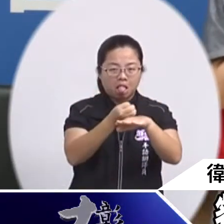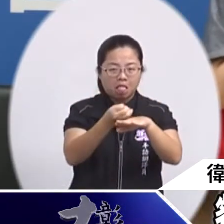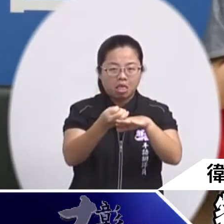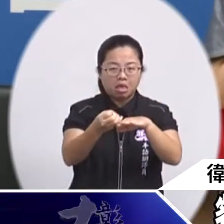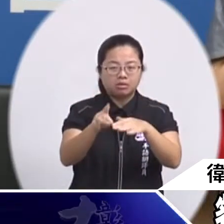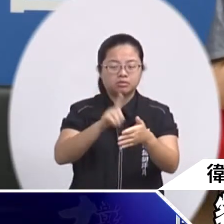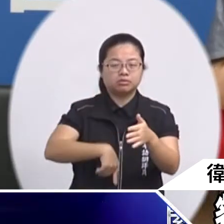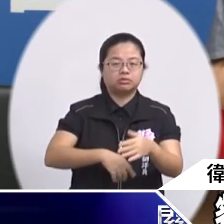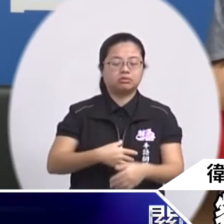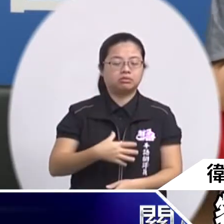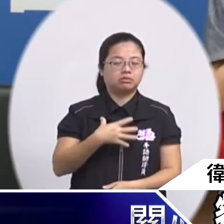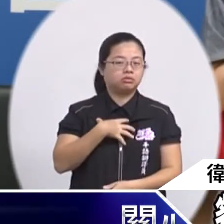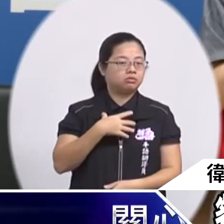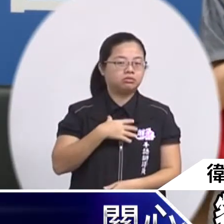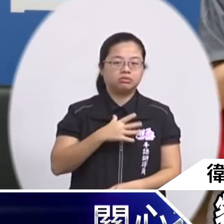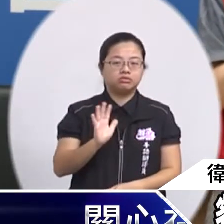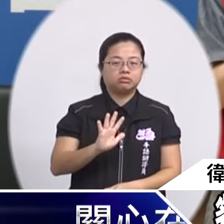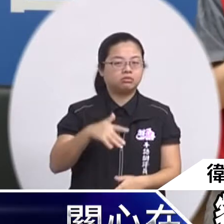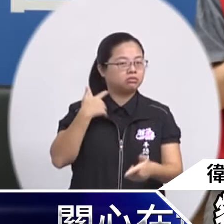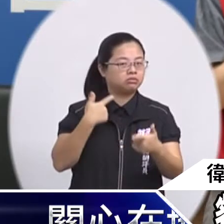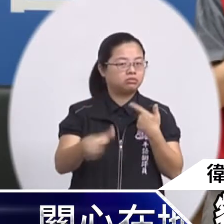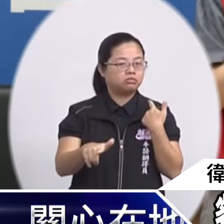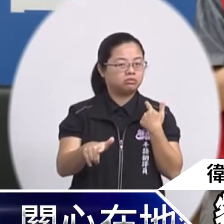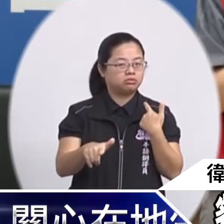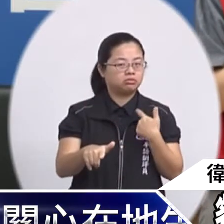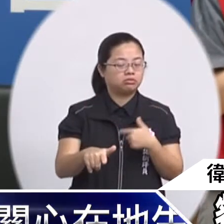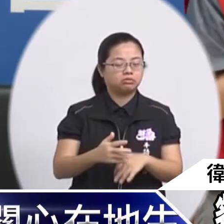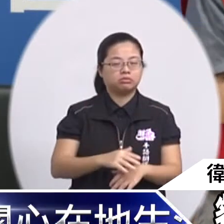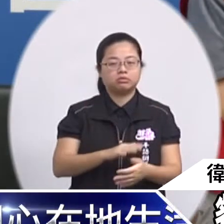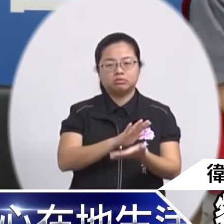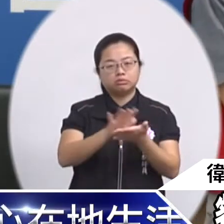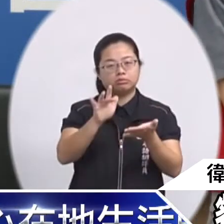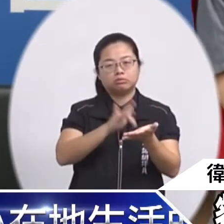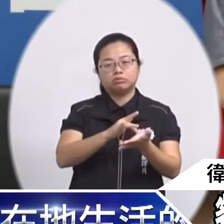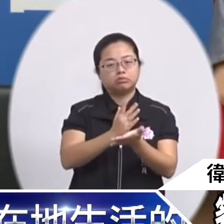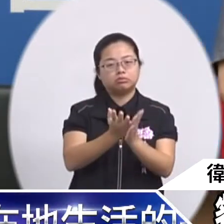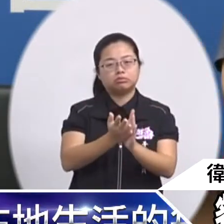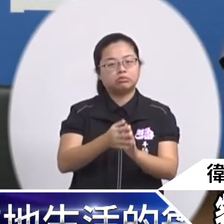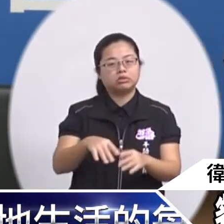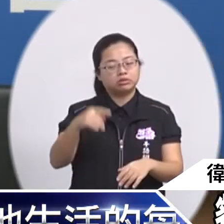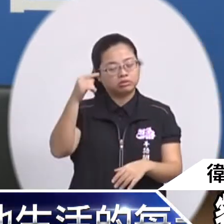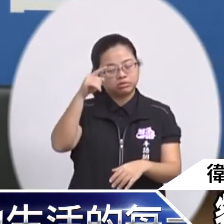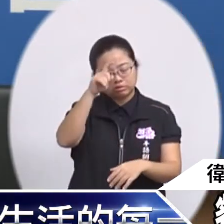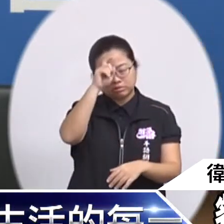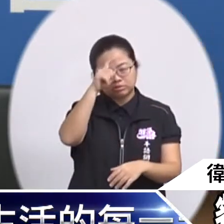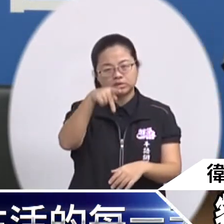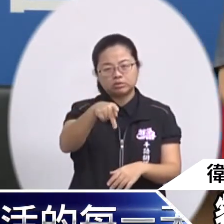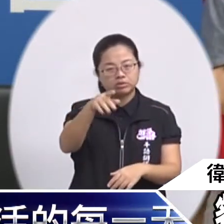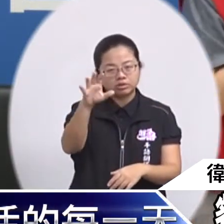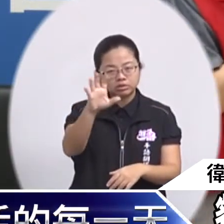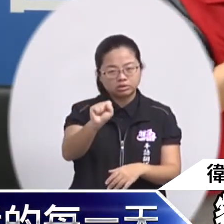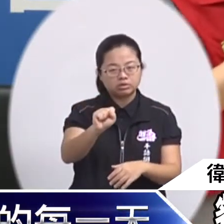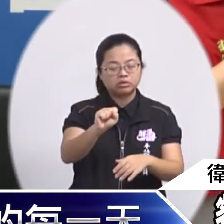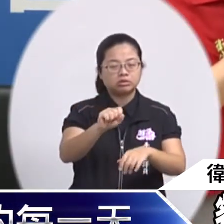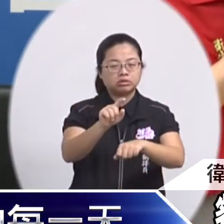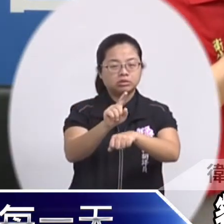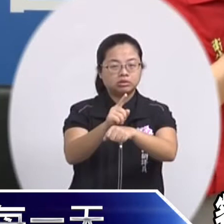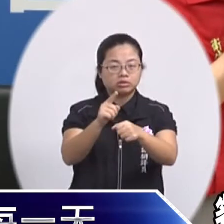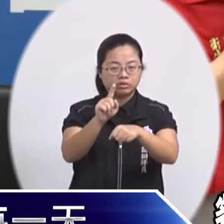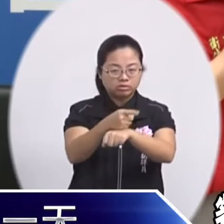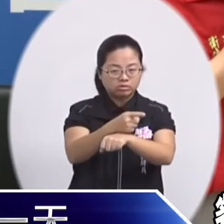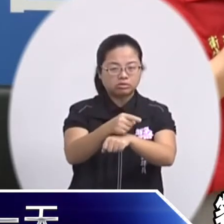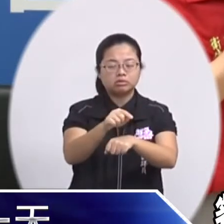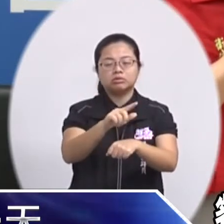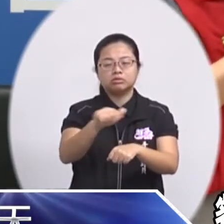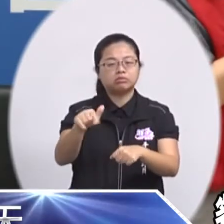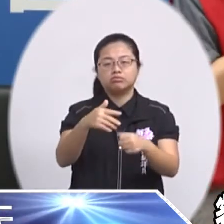不。没办法 用来适当的配合清消，所以建议、哦、不要用这种 PS 的材质、哦、请看下一